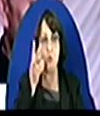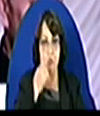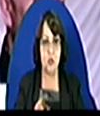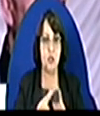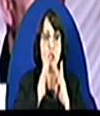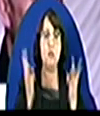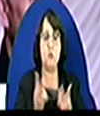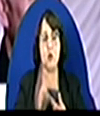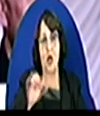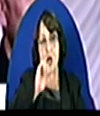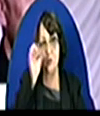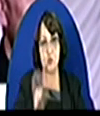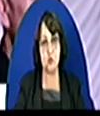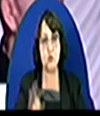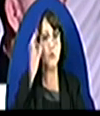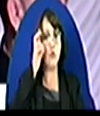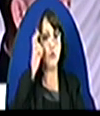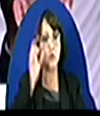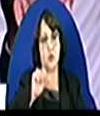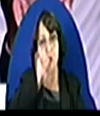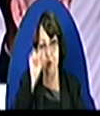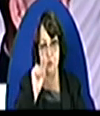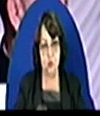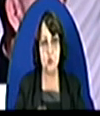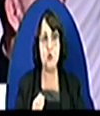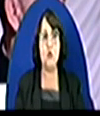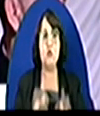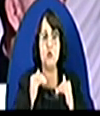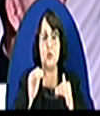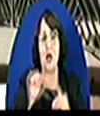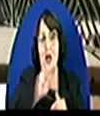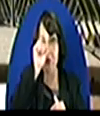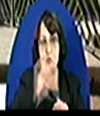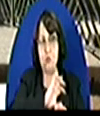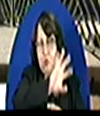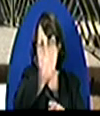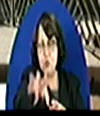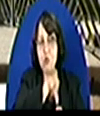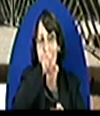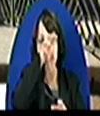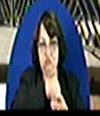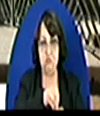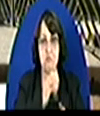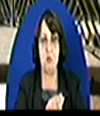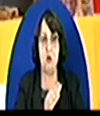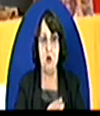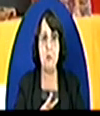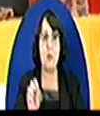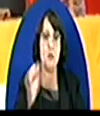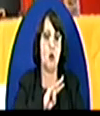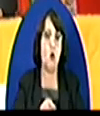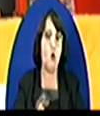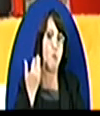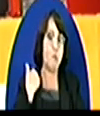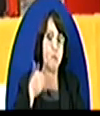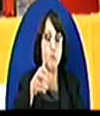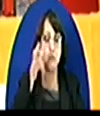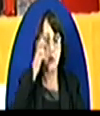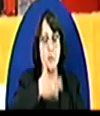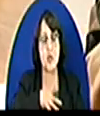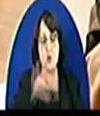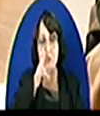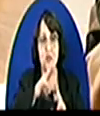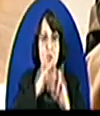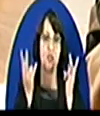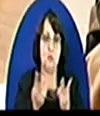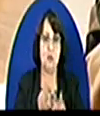нийгмийн асуудал, боловсролын асуудал, хөгжлийн асуудал бүгд багтж байгаа маа. Монгол Ардын намын хувьд өнгөрсөн хугацаанд боловсрол, эрүүл мэнд, нийгмийн халамжийн чиглэлд онцгой